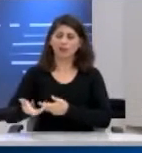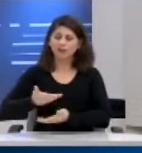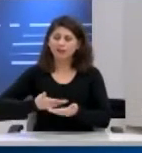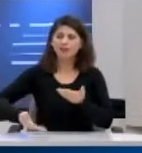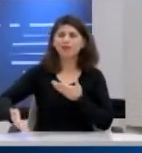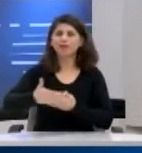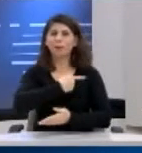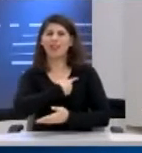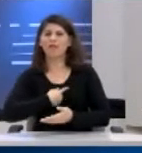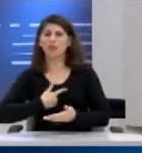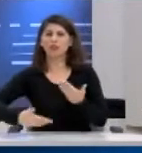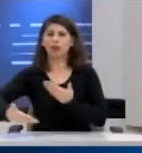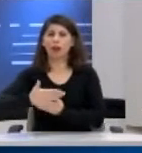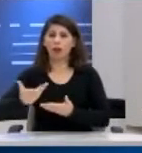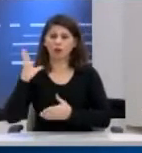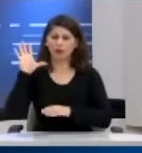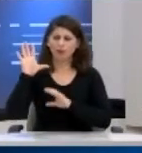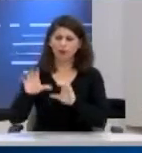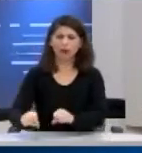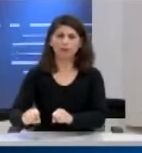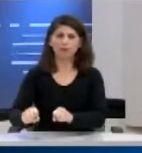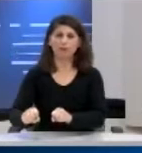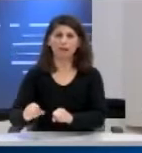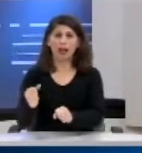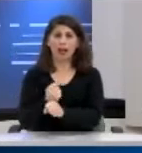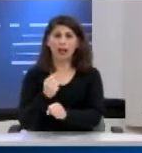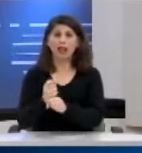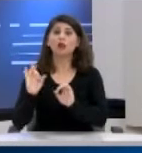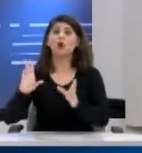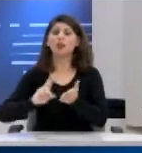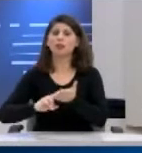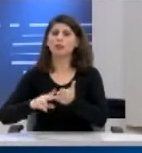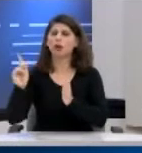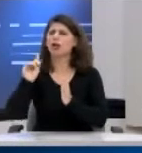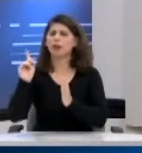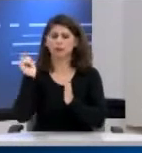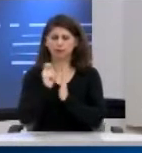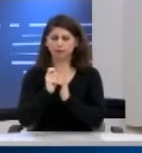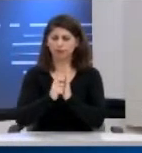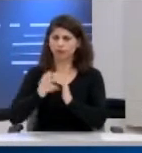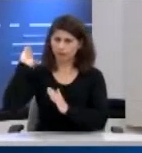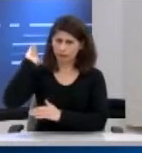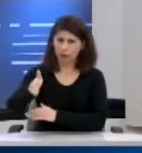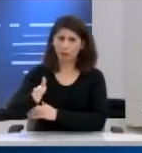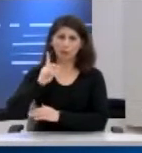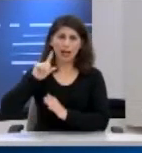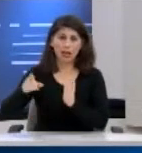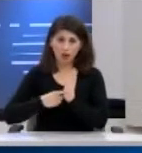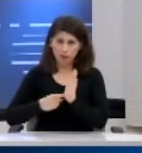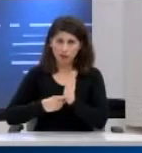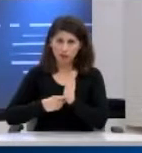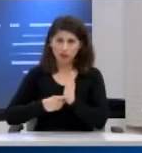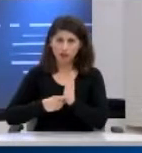εργοδότες, όταν τους πιάναν στα πράσα για να μην καταγράφουν τις παρανομίες τους.